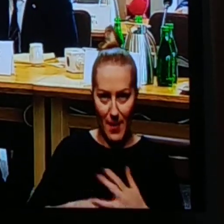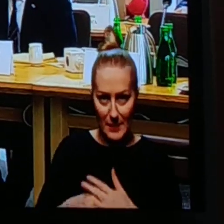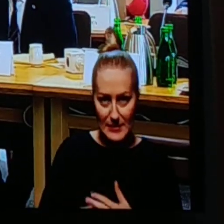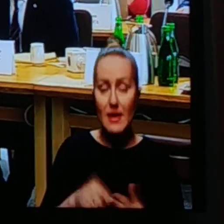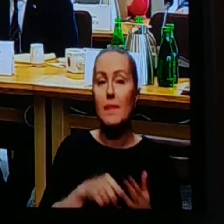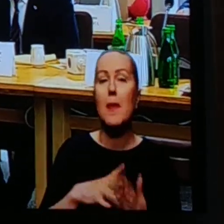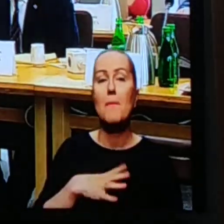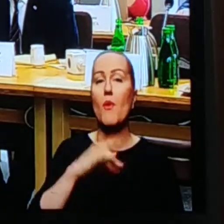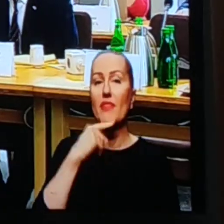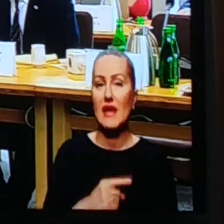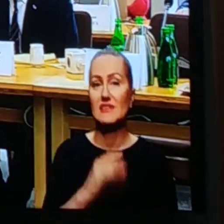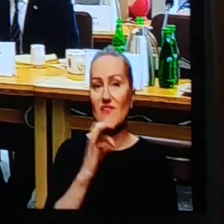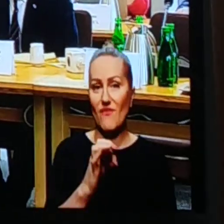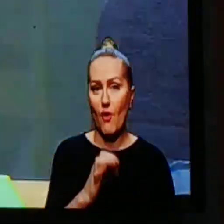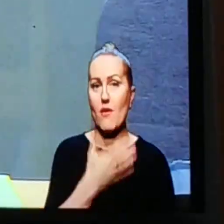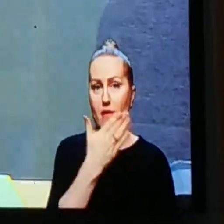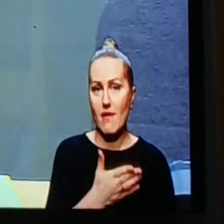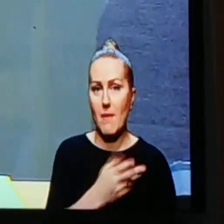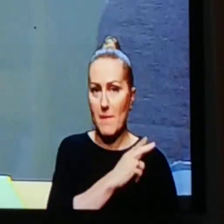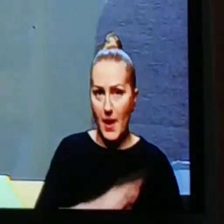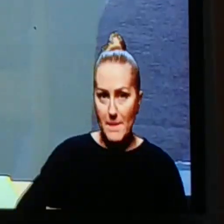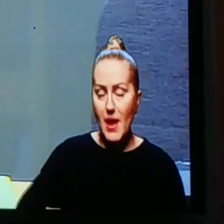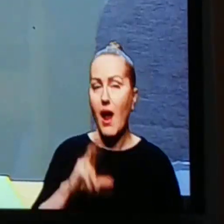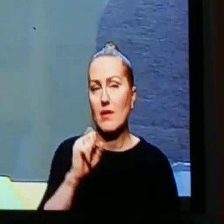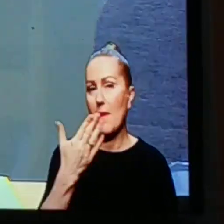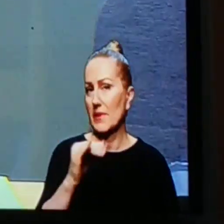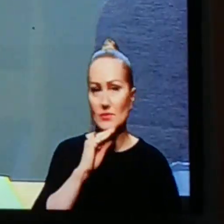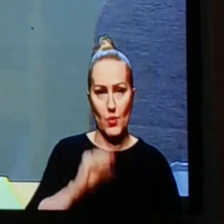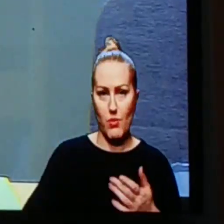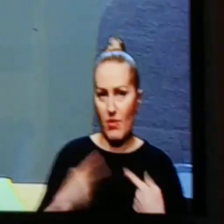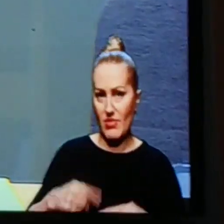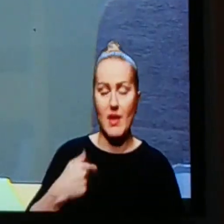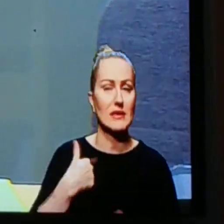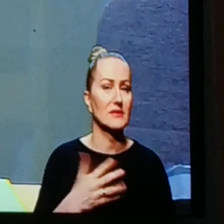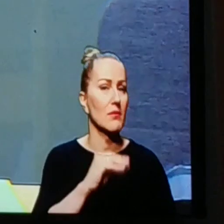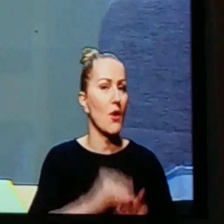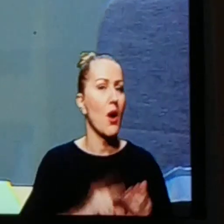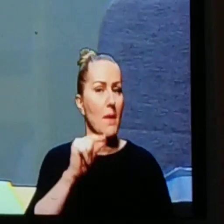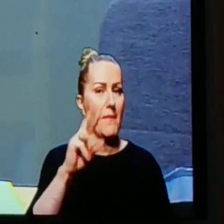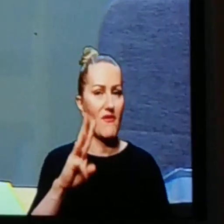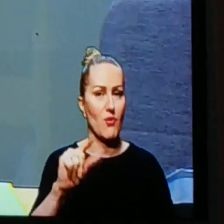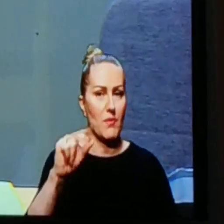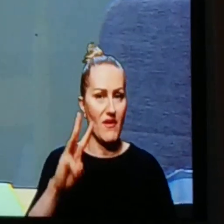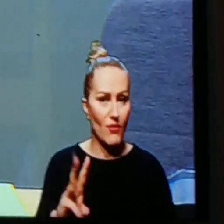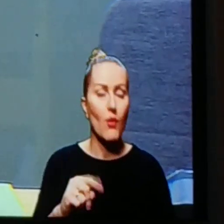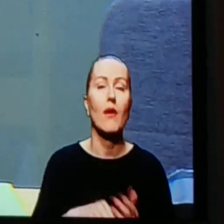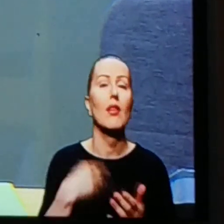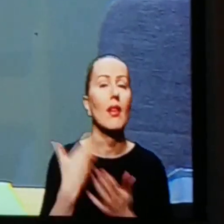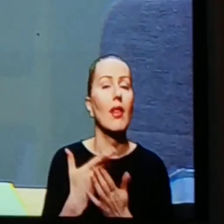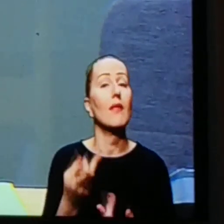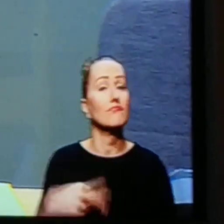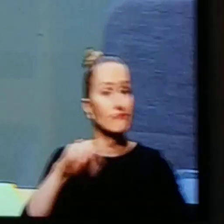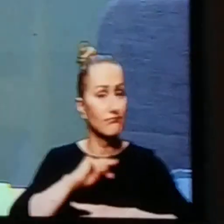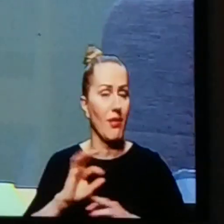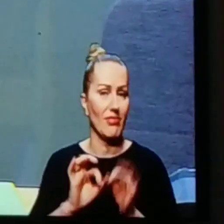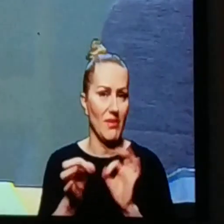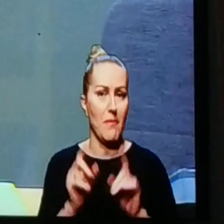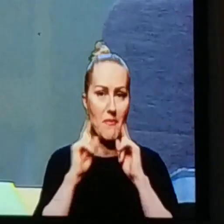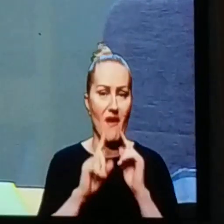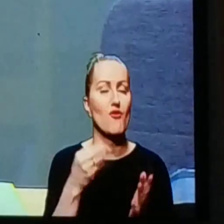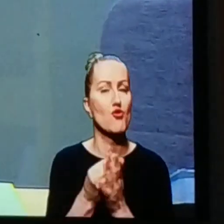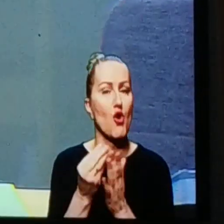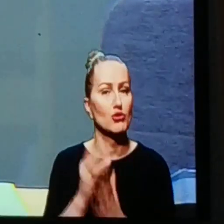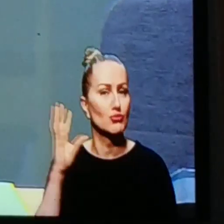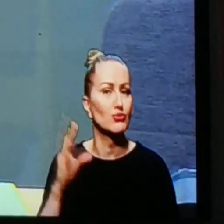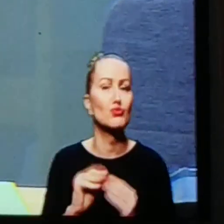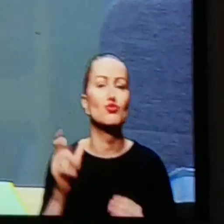premier. Kamiński umowy nie podpisał. Zamierzałem podpisać umowę z PWPW po przekazaniu mi rzeczywistych kosztów,